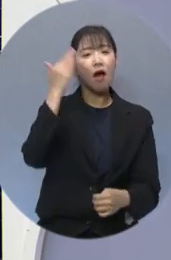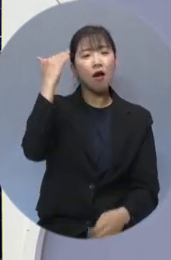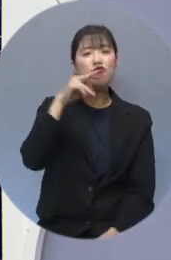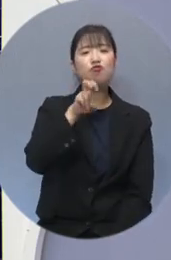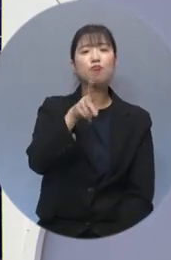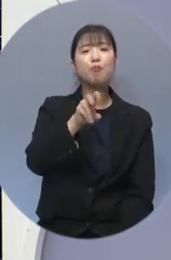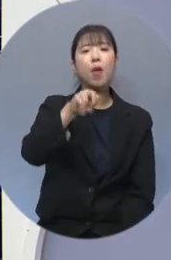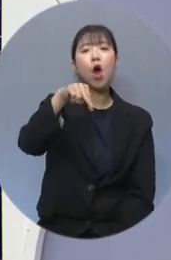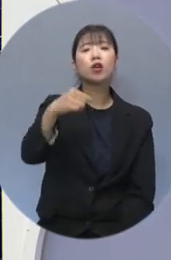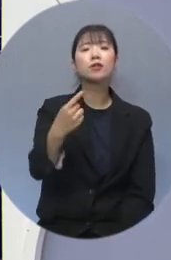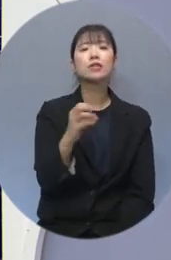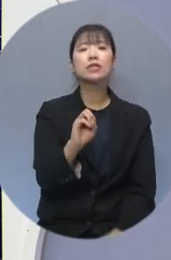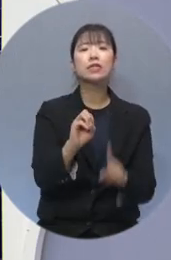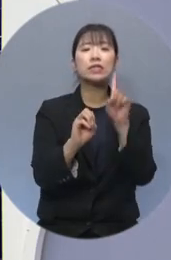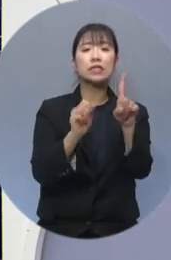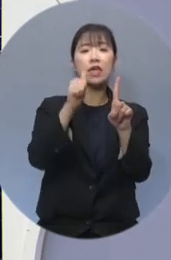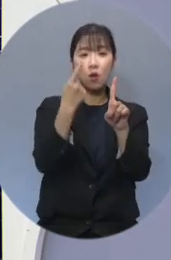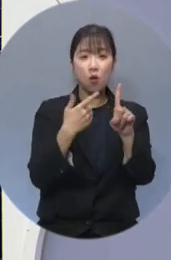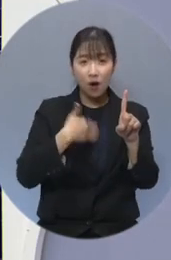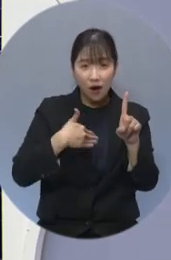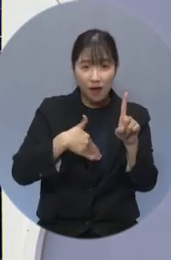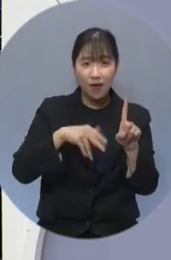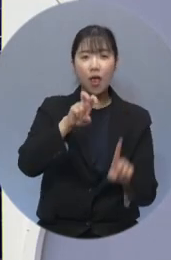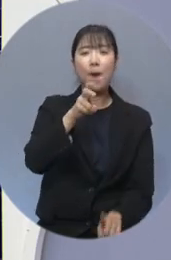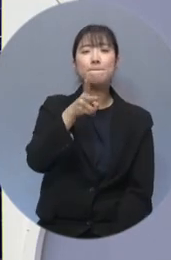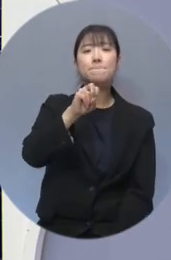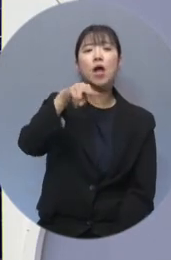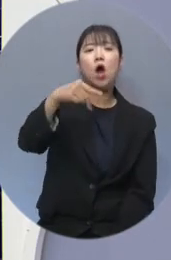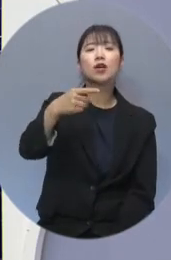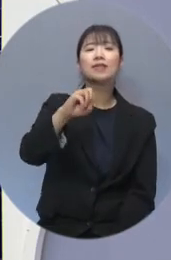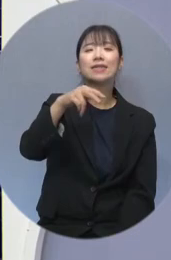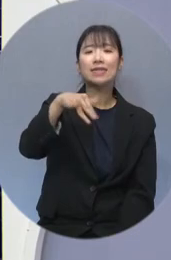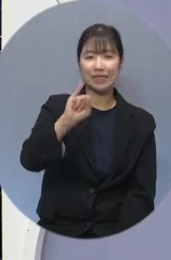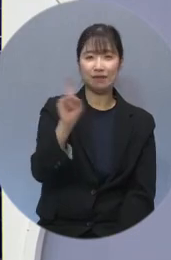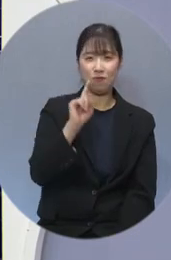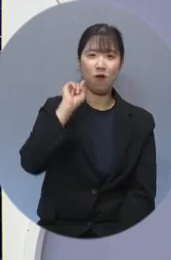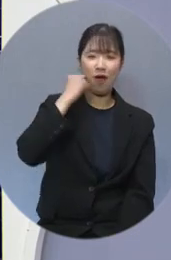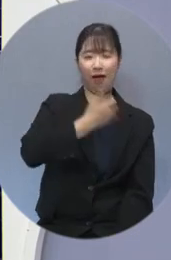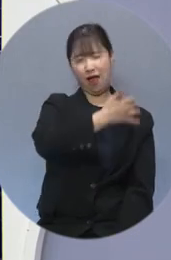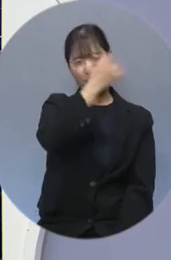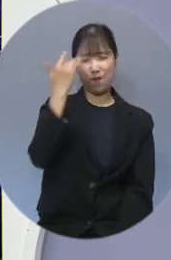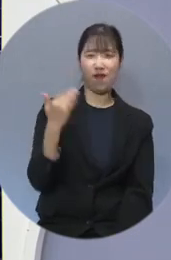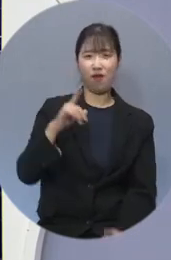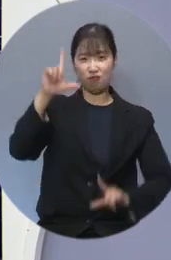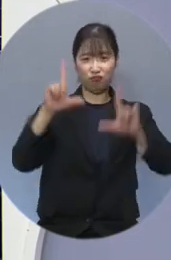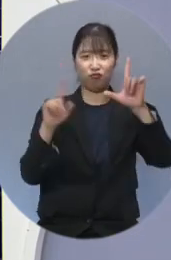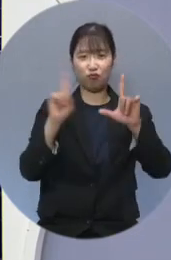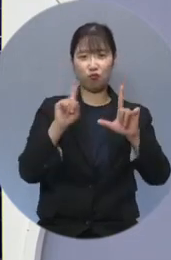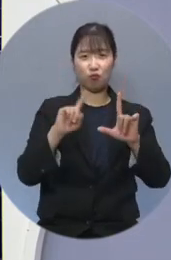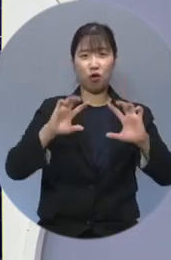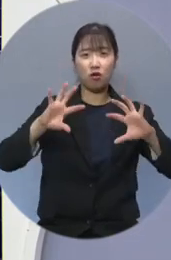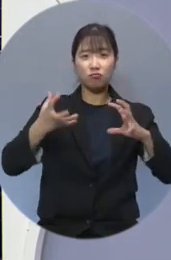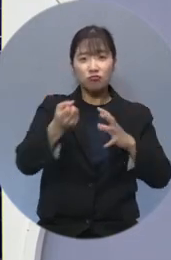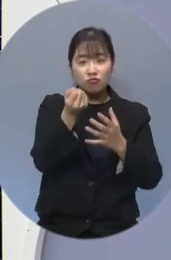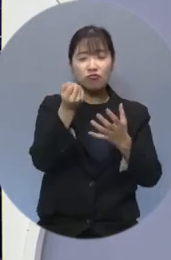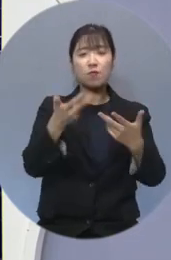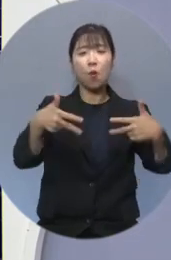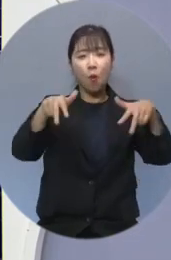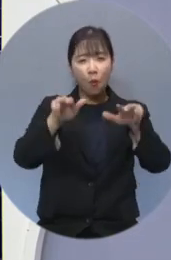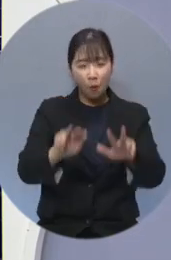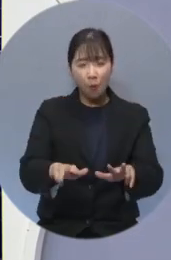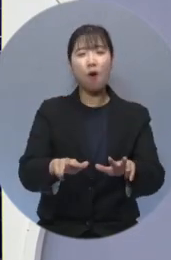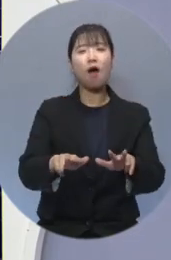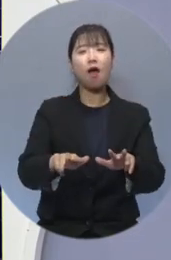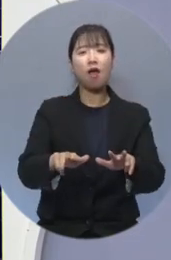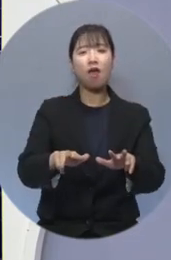아십니까? 혹시 국가 명승. 명승지라 그러죠. 아름다운 풍경이 있는 국립공원을 제외 다 많이 포함되어